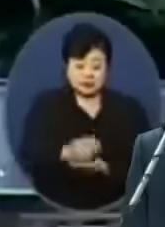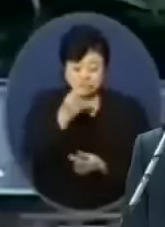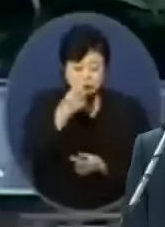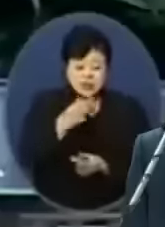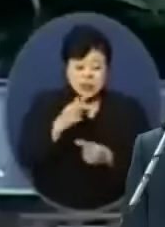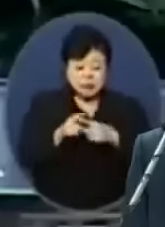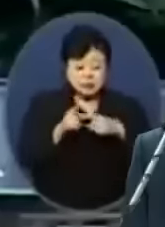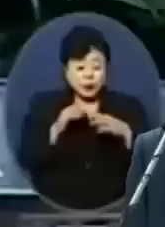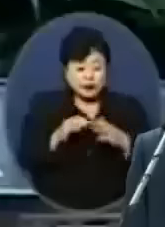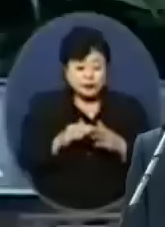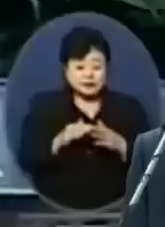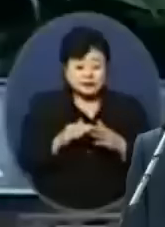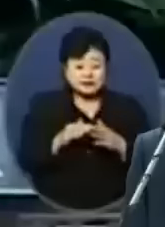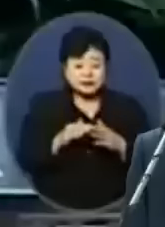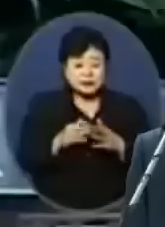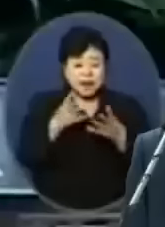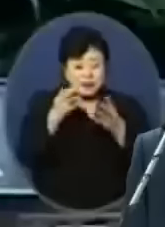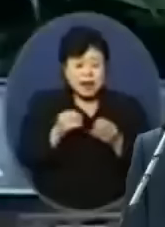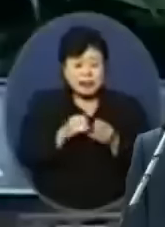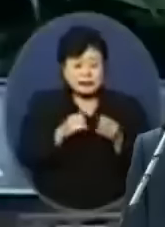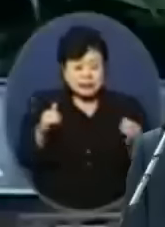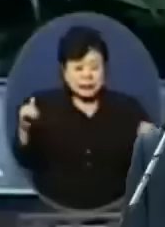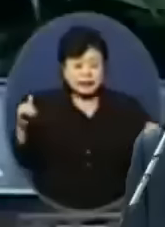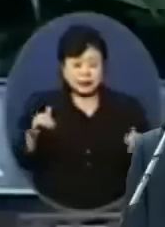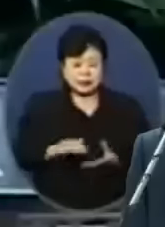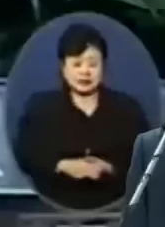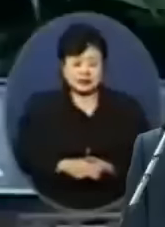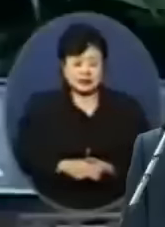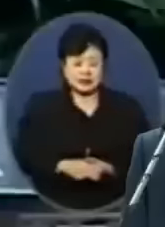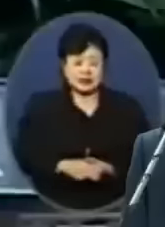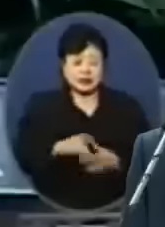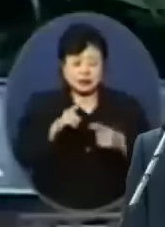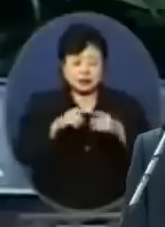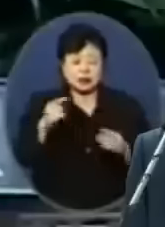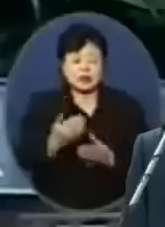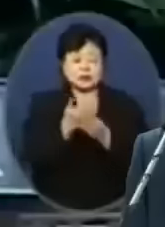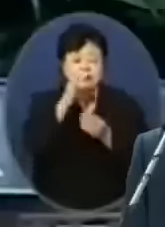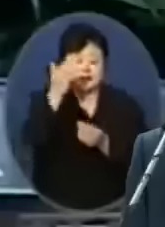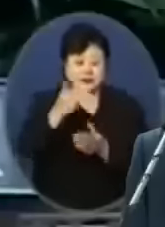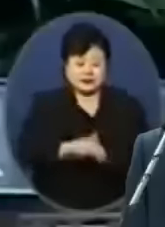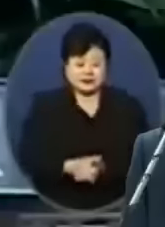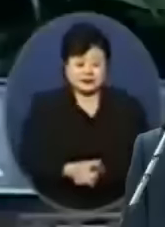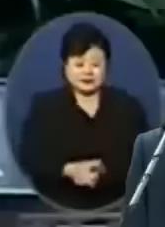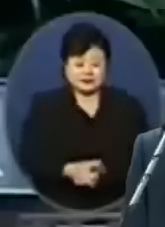예루살렘 교회는 수만 명이 되는 큰 교회로 발전한 것입니다.